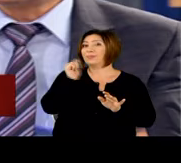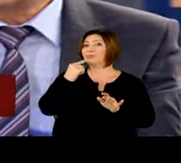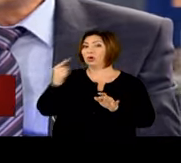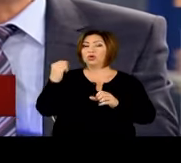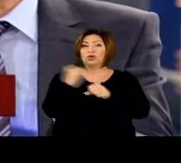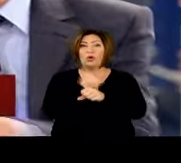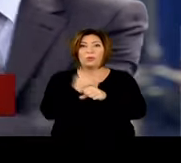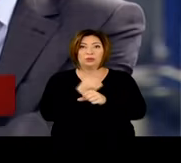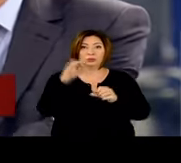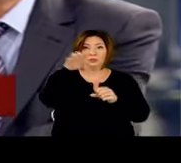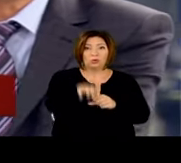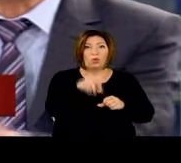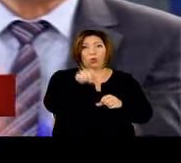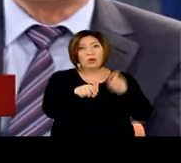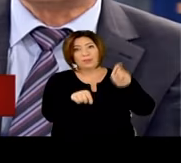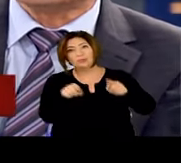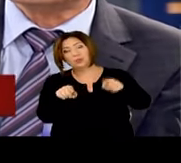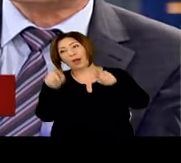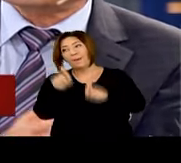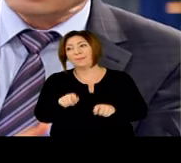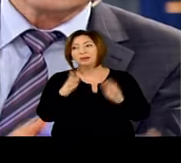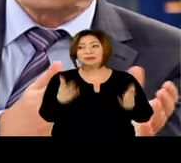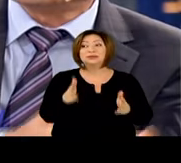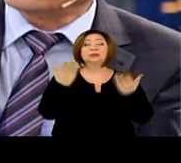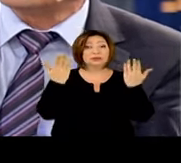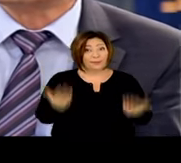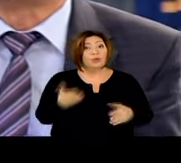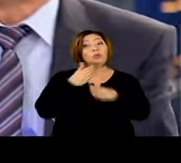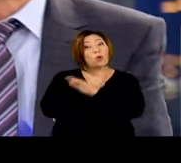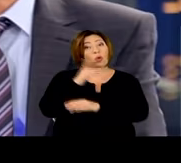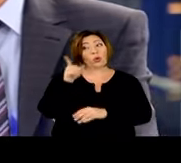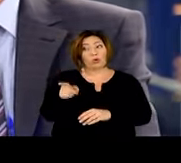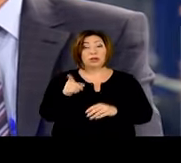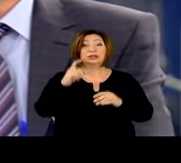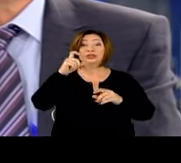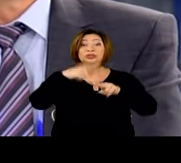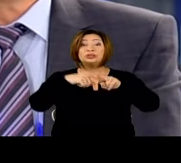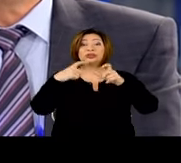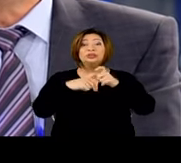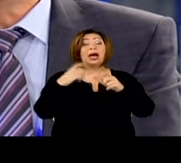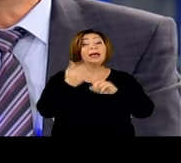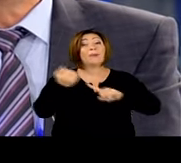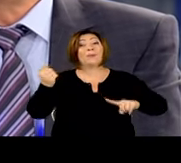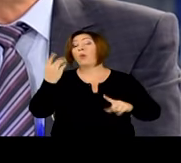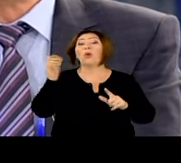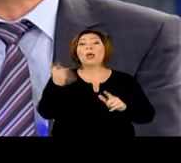ki kömürümüzü koyarız, onu yaparız, şunu yaparız. Tabii ki doğru. Cağ kebabın